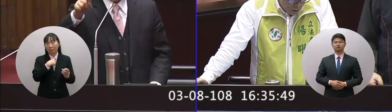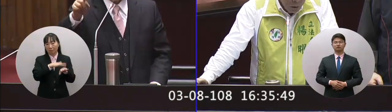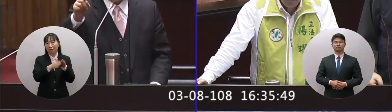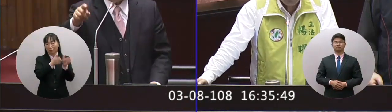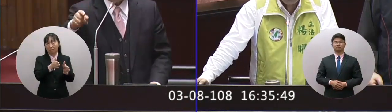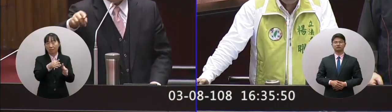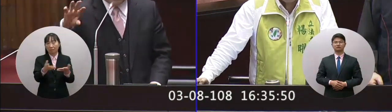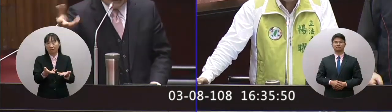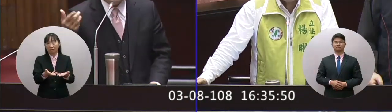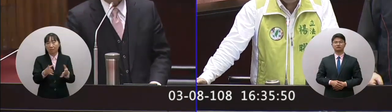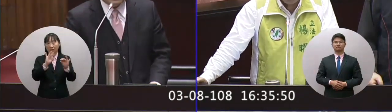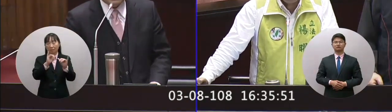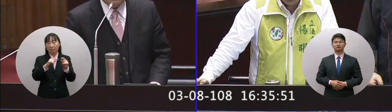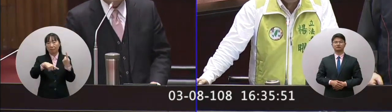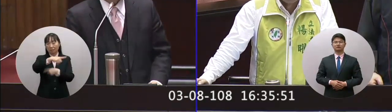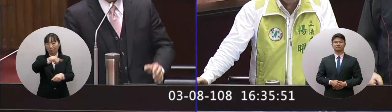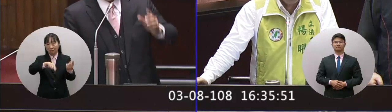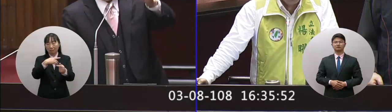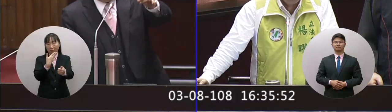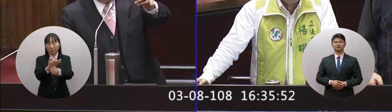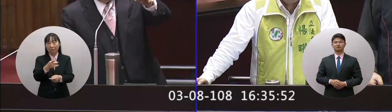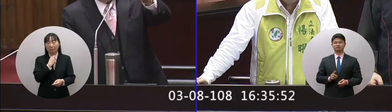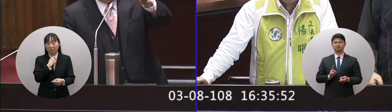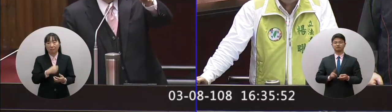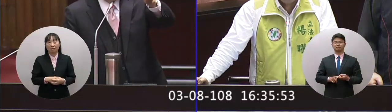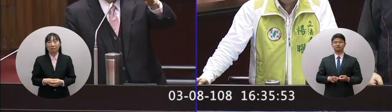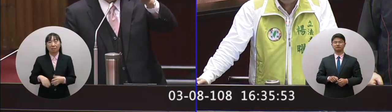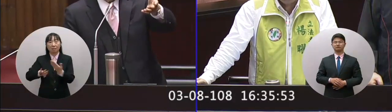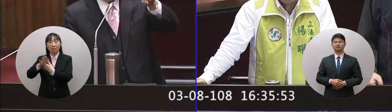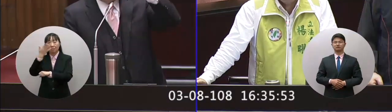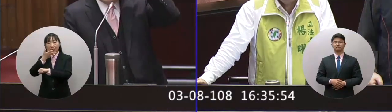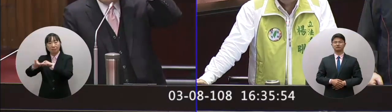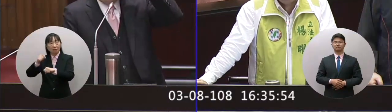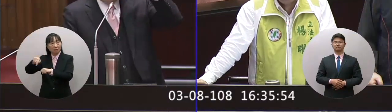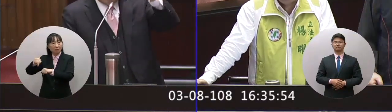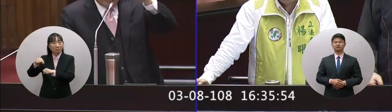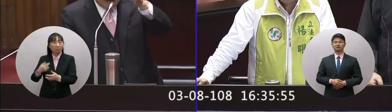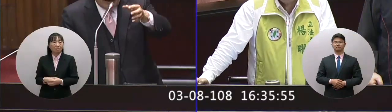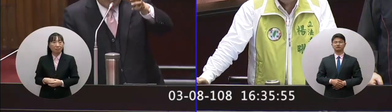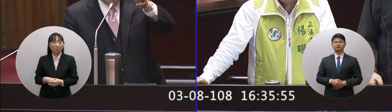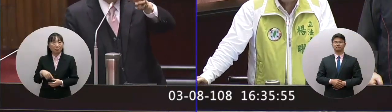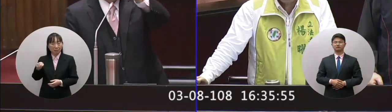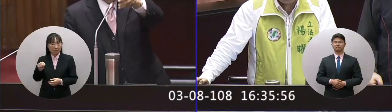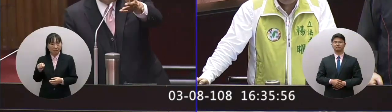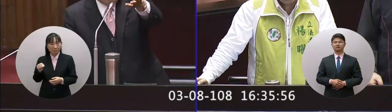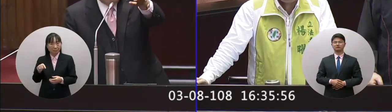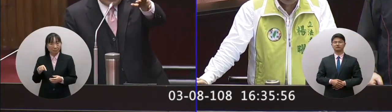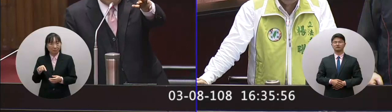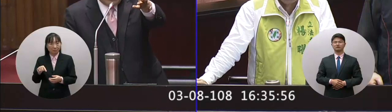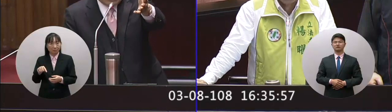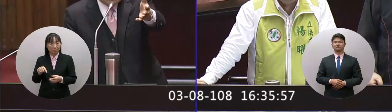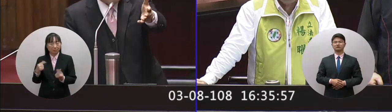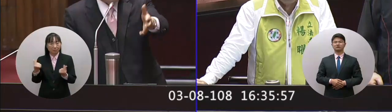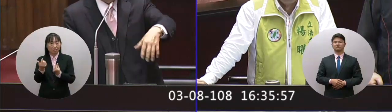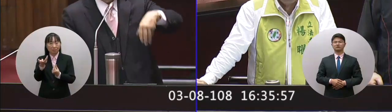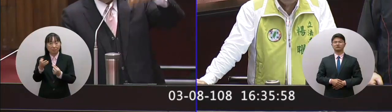这也是土地的转型正义了。 对。 那另外，澎湖其实虽没有如